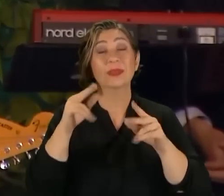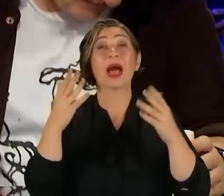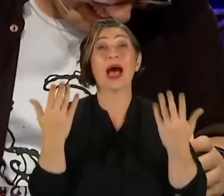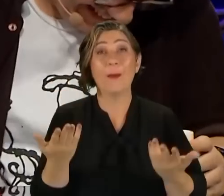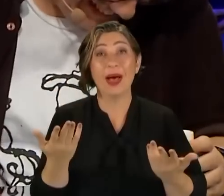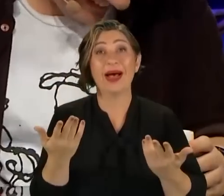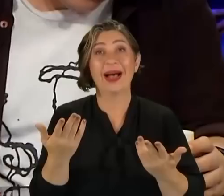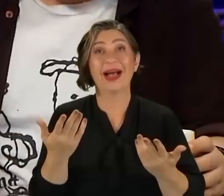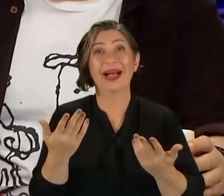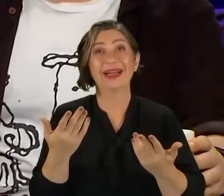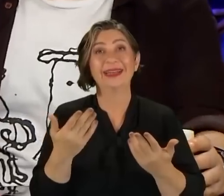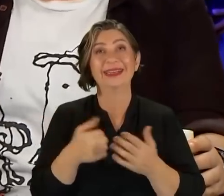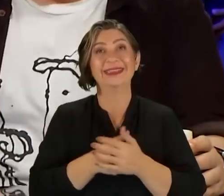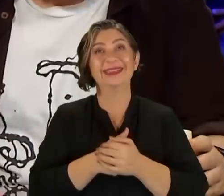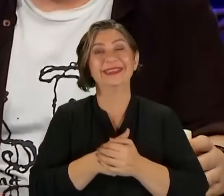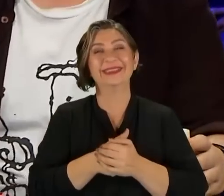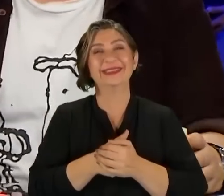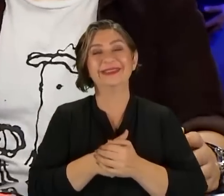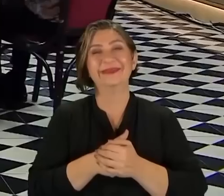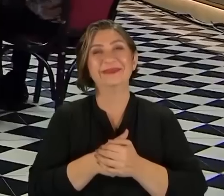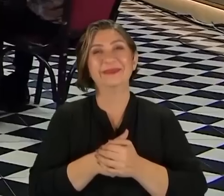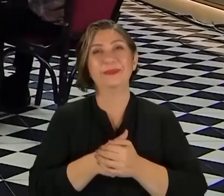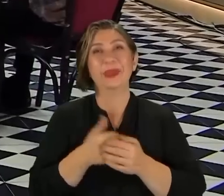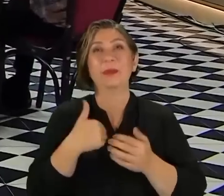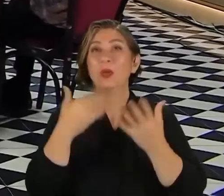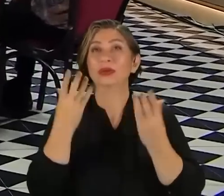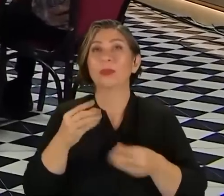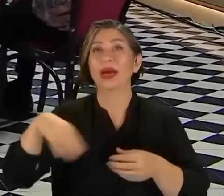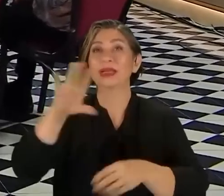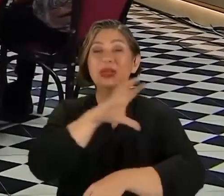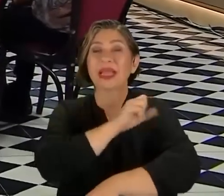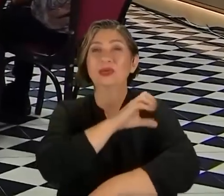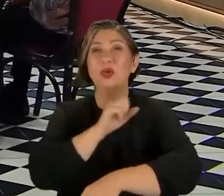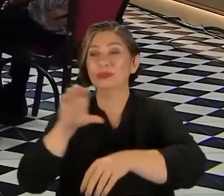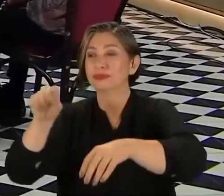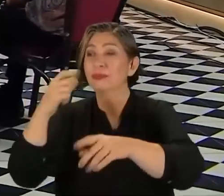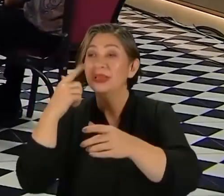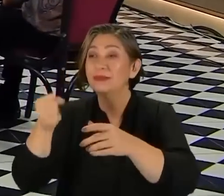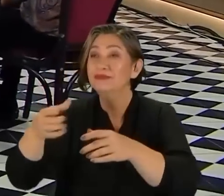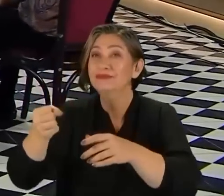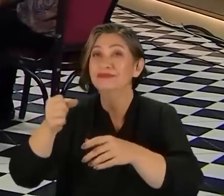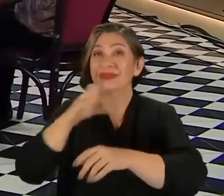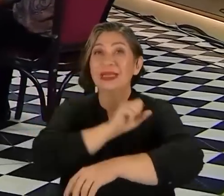Fakat şey değil mi? Yani ben olsam herkese benim tansiyon düşük aleti takarım şimdi.